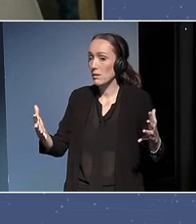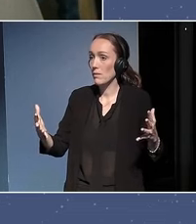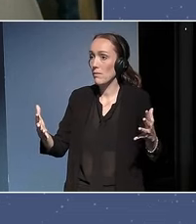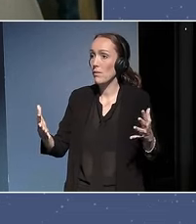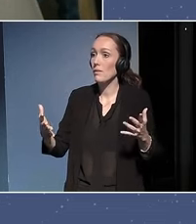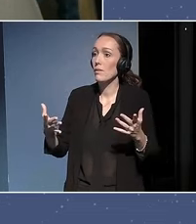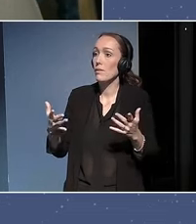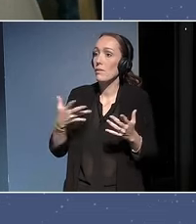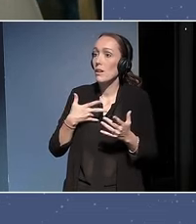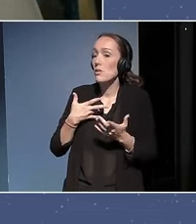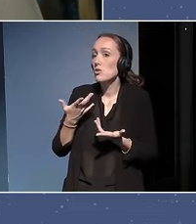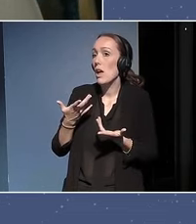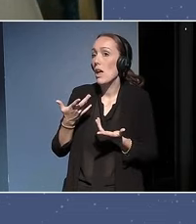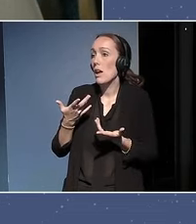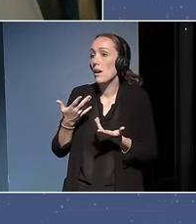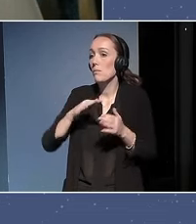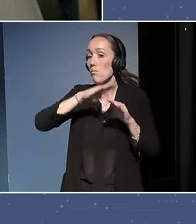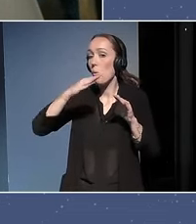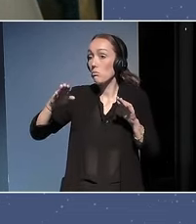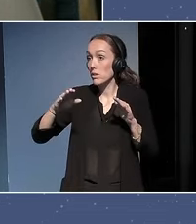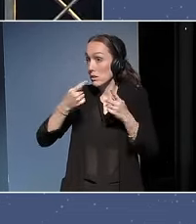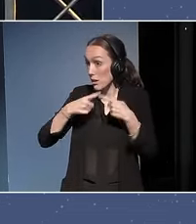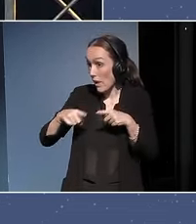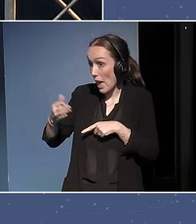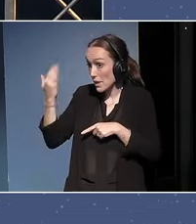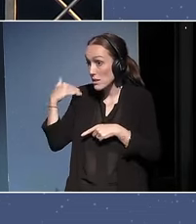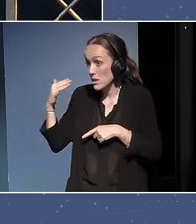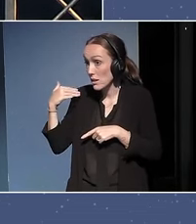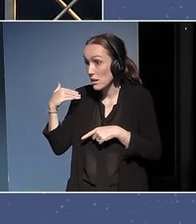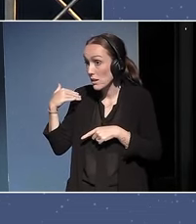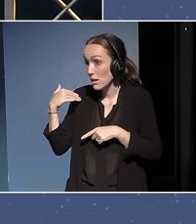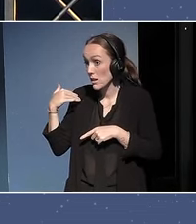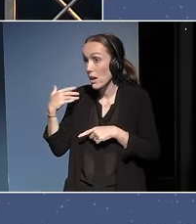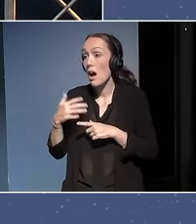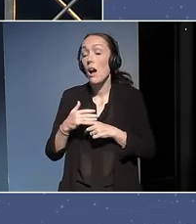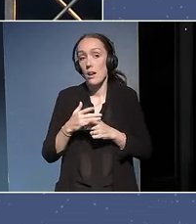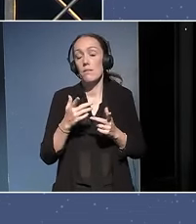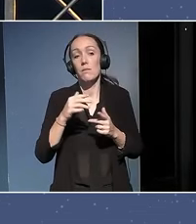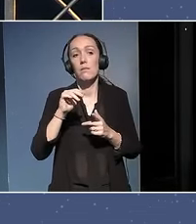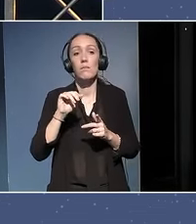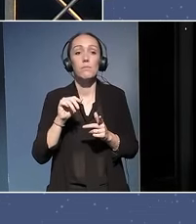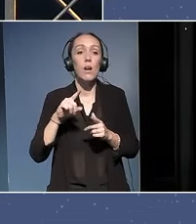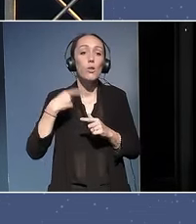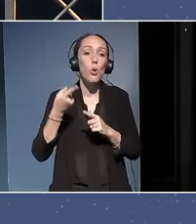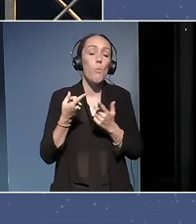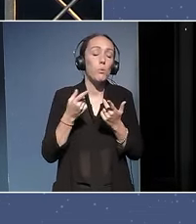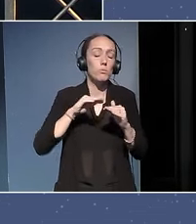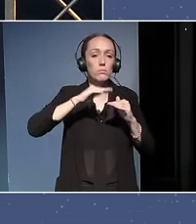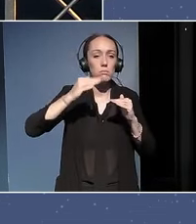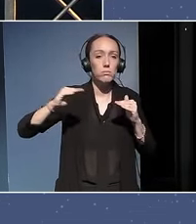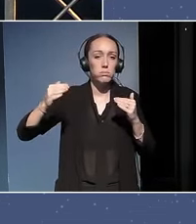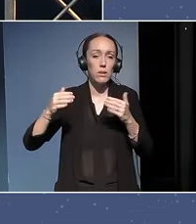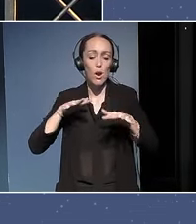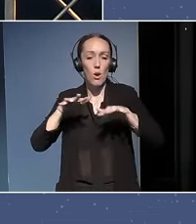o c'erano altre catene montuose no l'atlante non c'era ancora perché si è formato dopo insieme alle Alpi di orogenesi